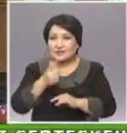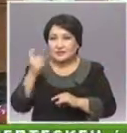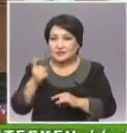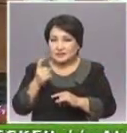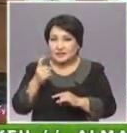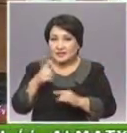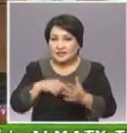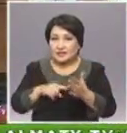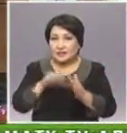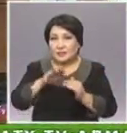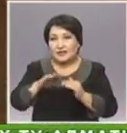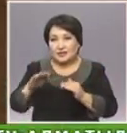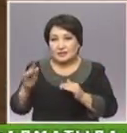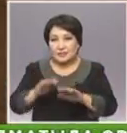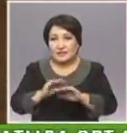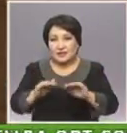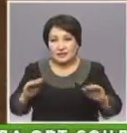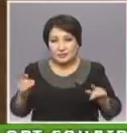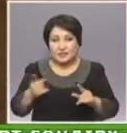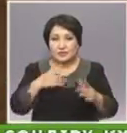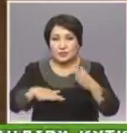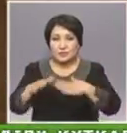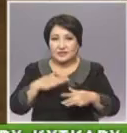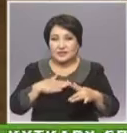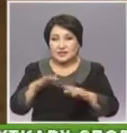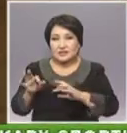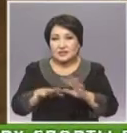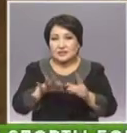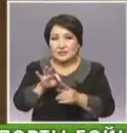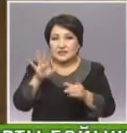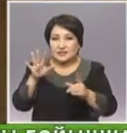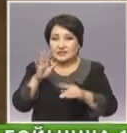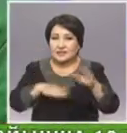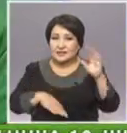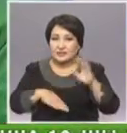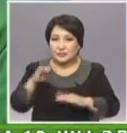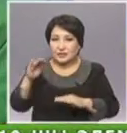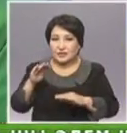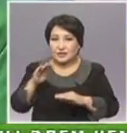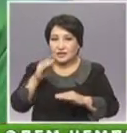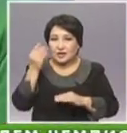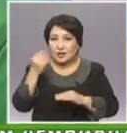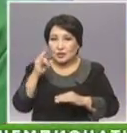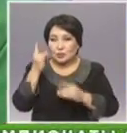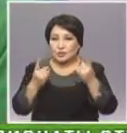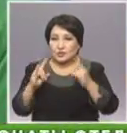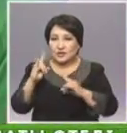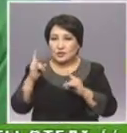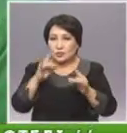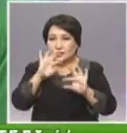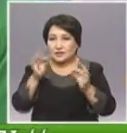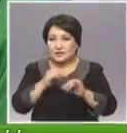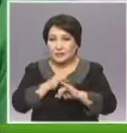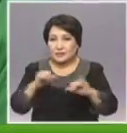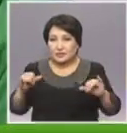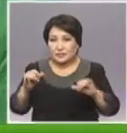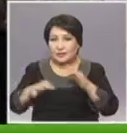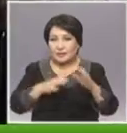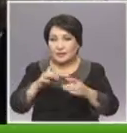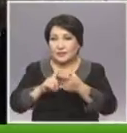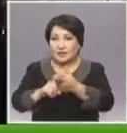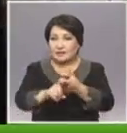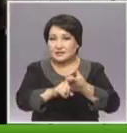тастады. Қаламызда алғаш рет өтіп жатқан шараның мақсаты кәсіби қуыршақ өнерін дамытып, аймақаралық ынтымақтастық пен халықаралық байланысты